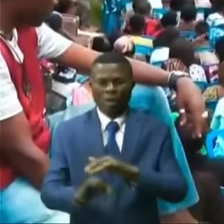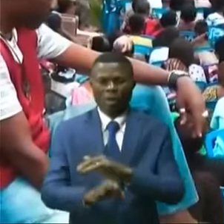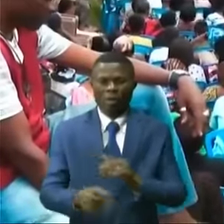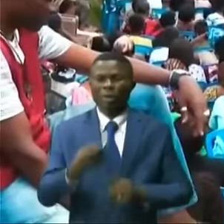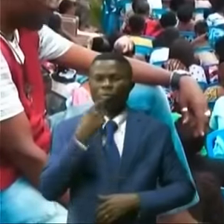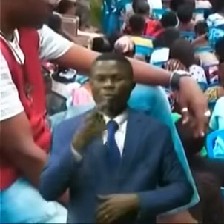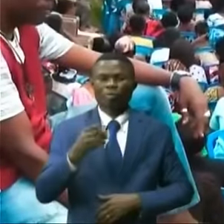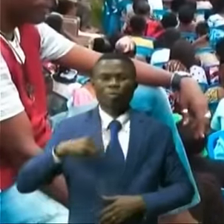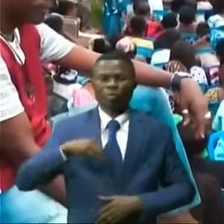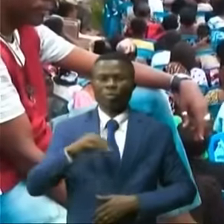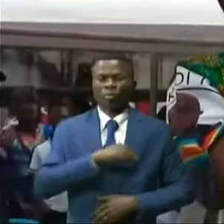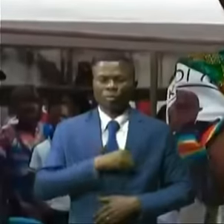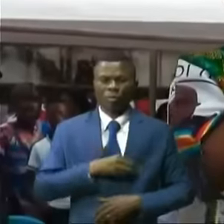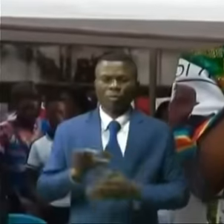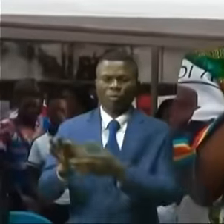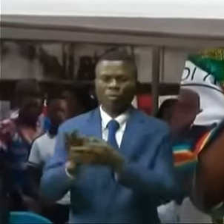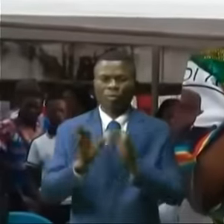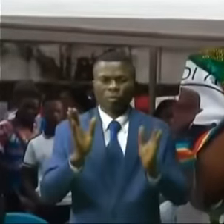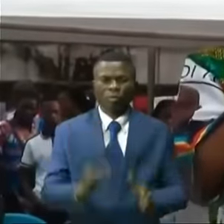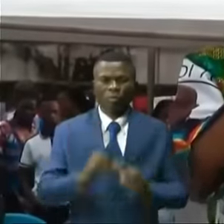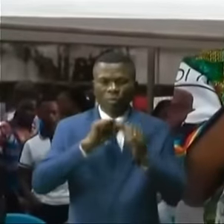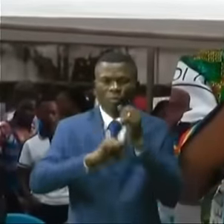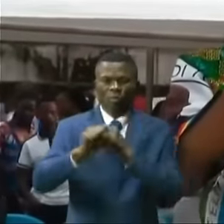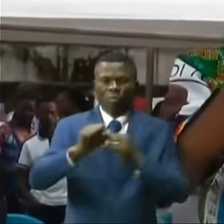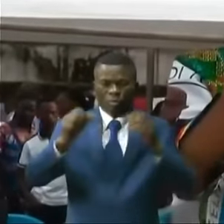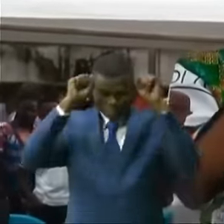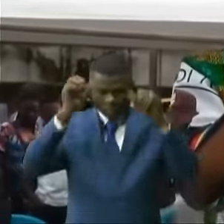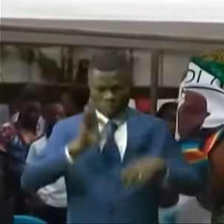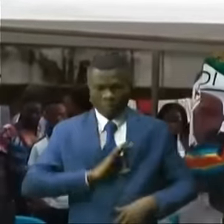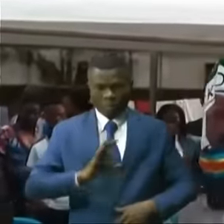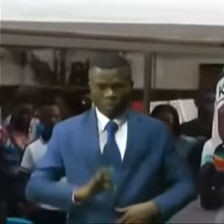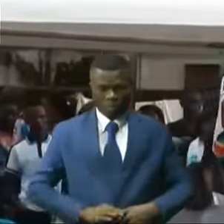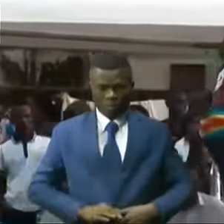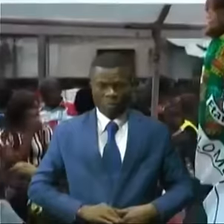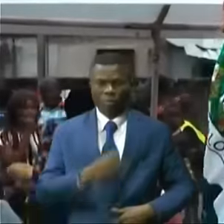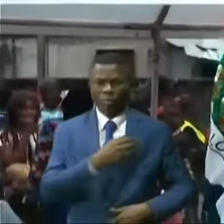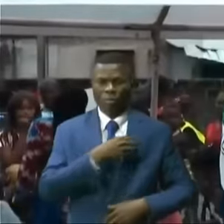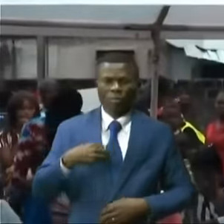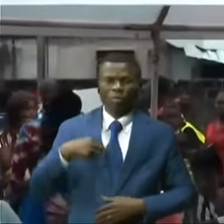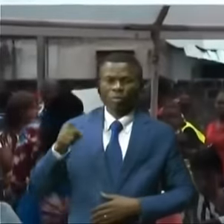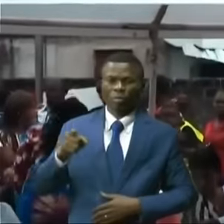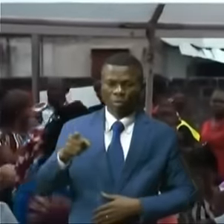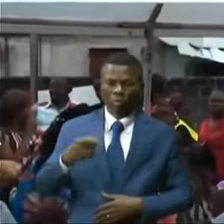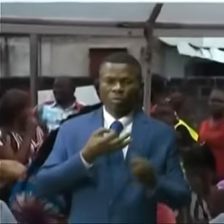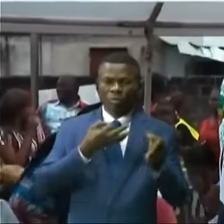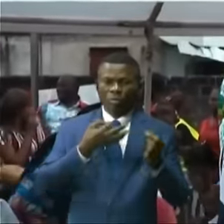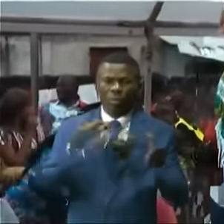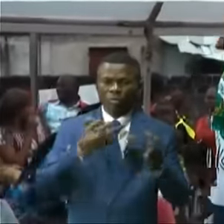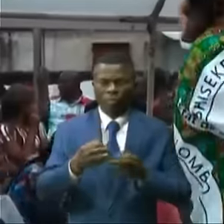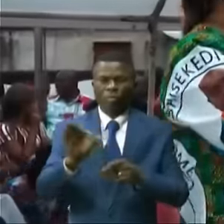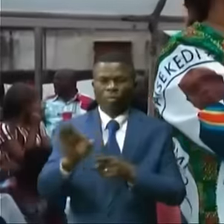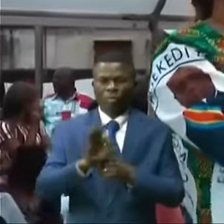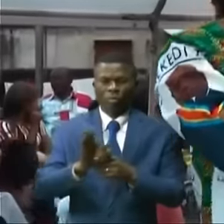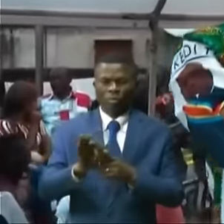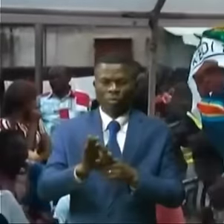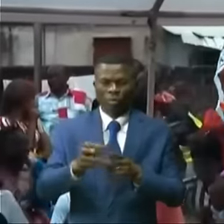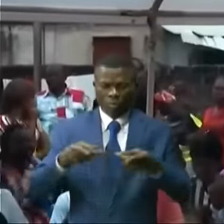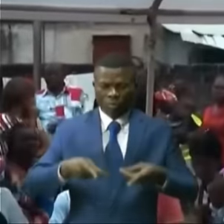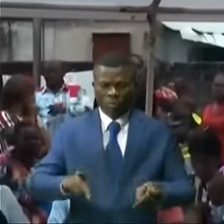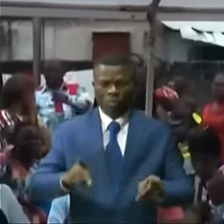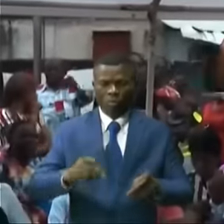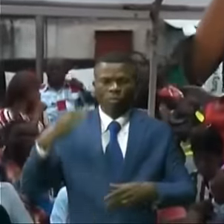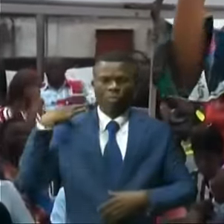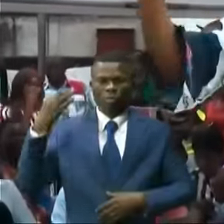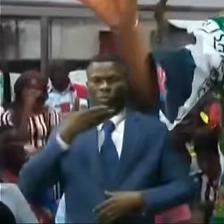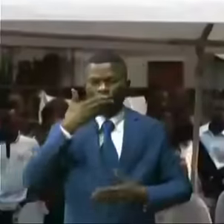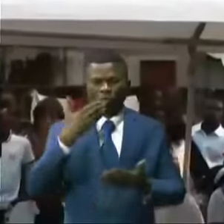parole le membre de la Coordination de la campagne du chef de l'État madame akass bandambongo concise et précis cé sous les vertus d'un bon candidat